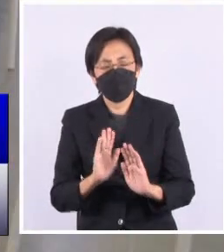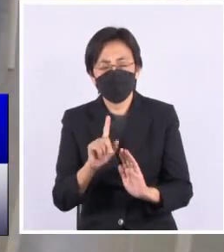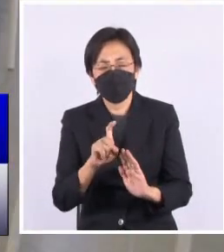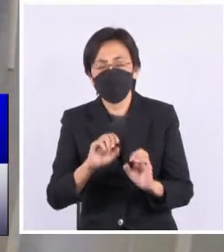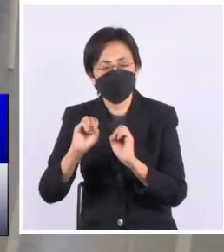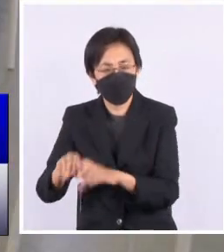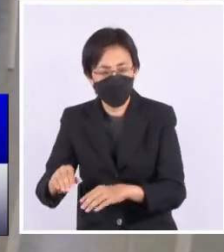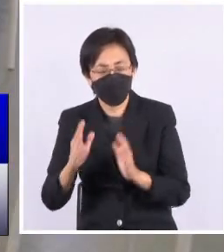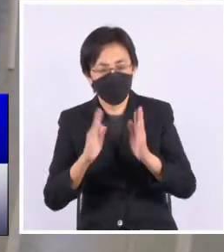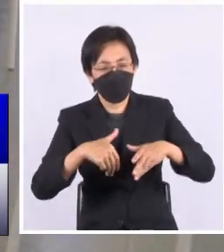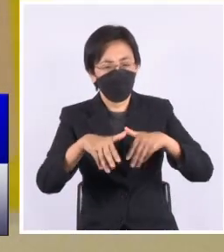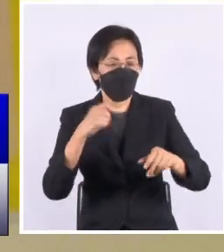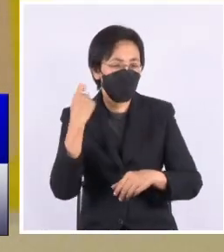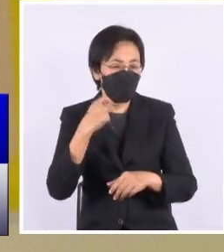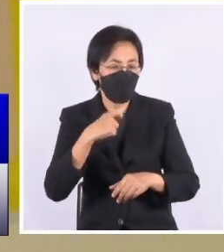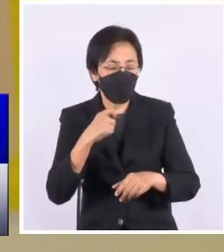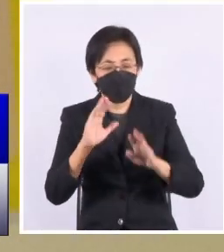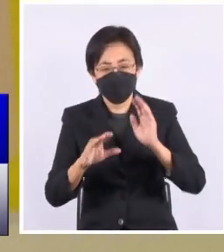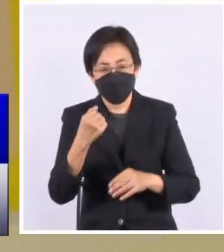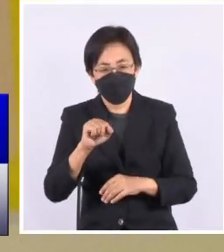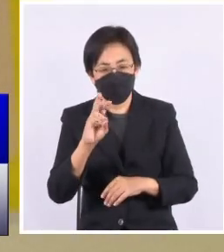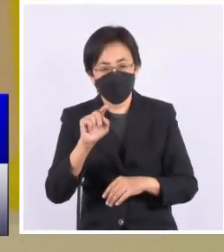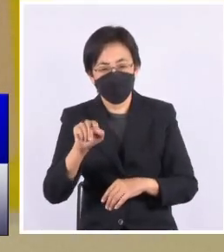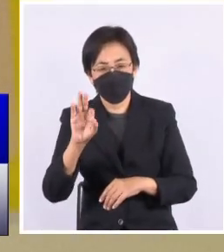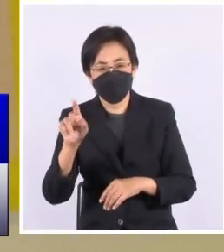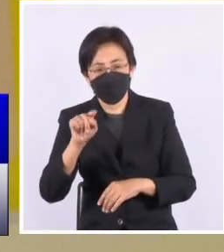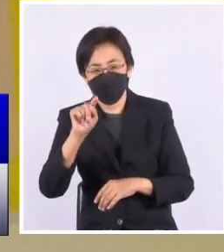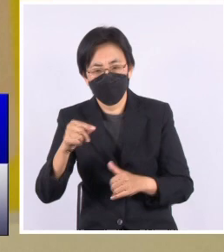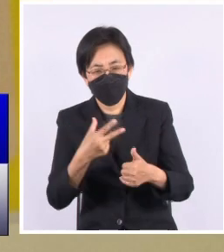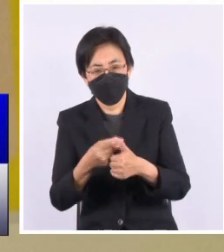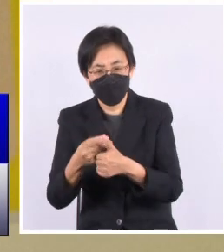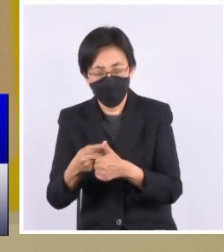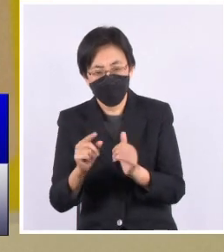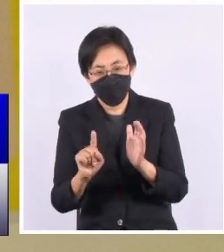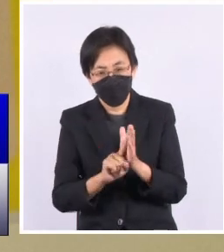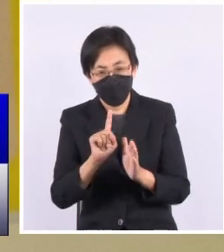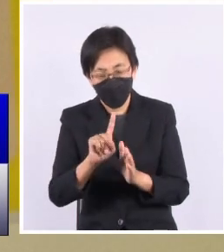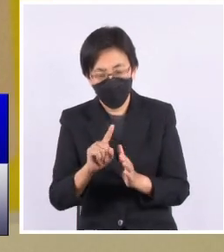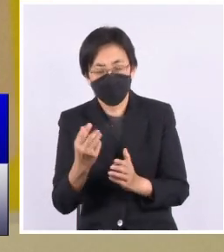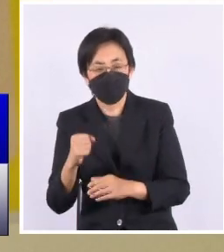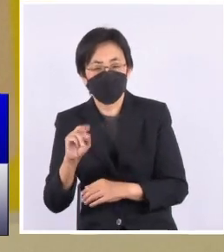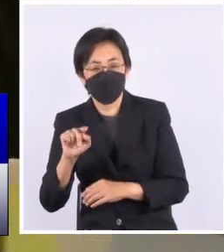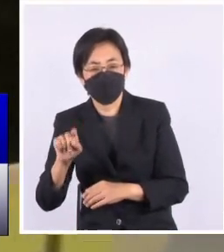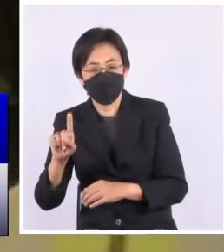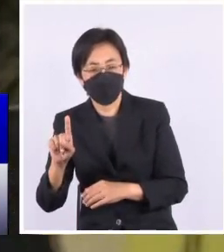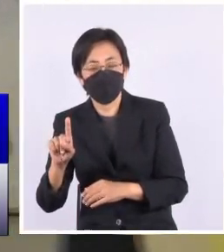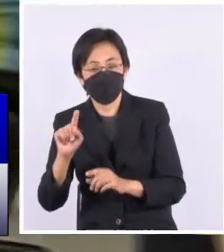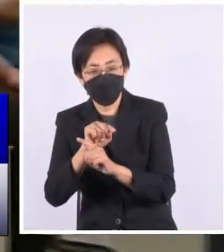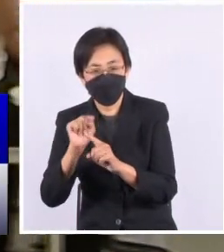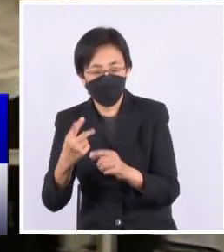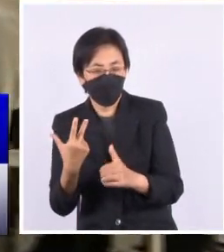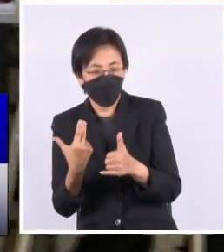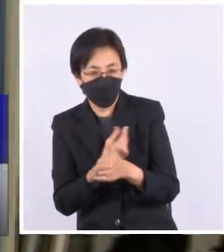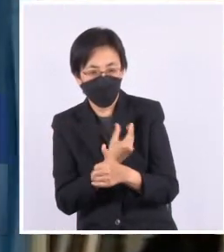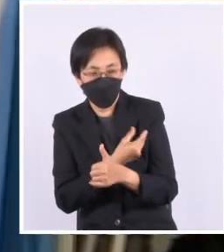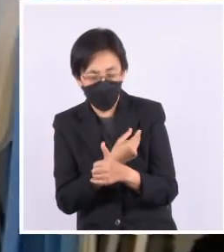ตอนนี้มีคนฮ่องกงเพียงแค่ 16.9เปอร์เซ็นต์ที่ได้รับวัคซีนthoseราชและอีก 12.1เปอร์เซ็นต์นะครับที่ฉีดครบไปแล้ว 2โดย